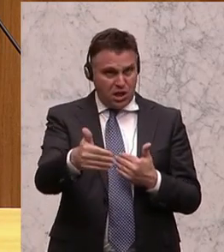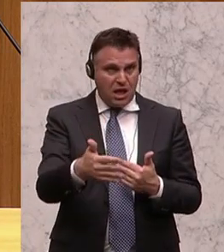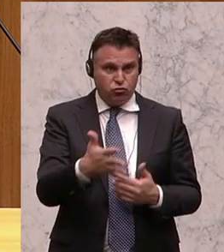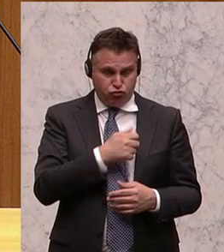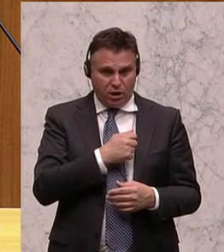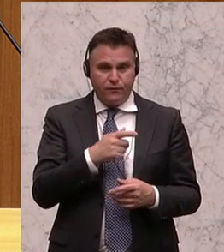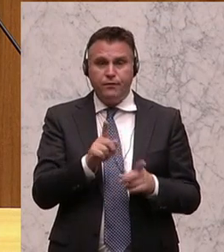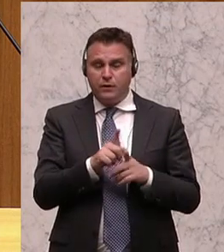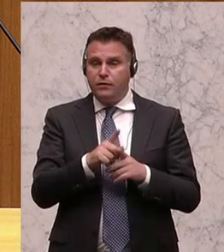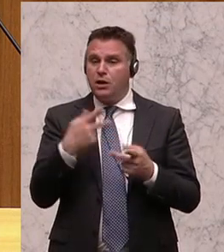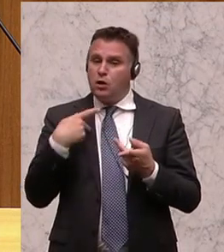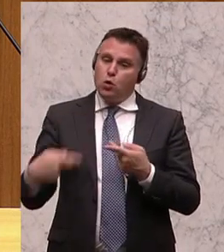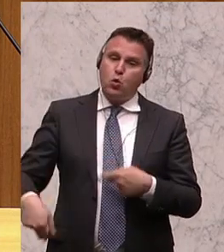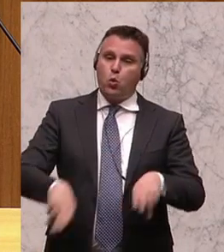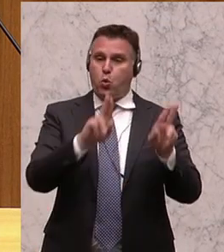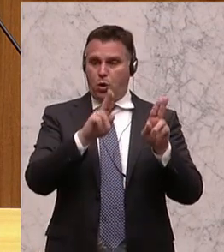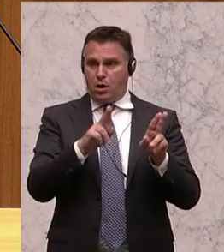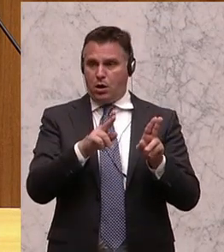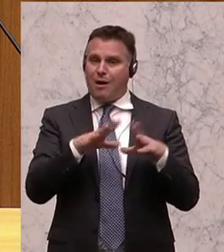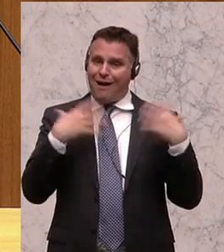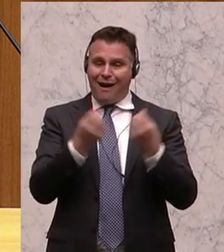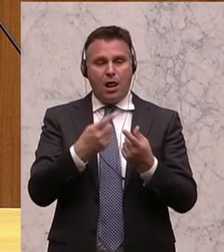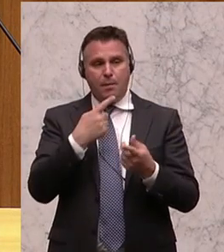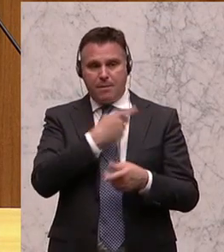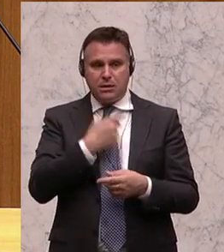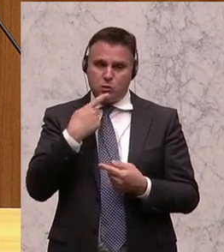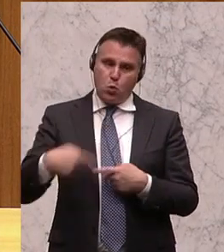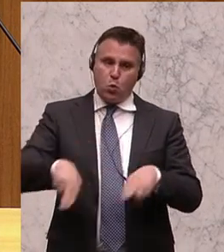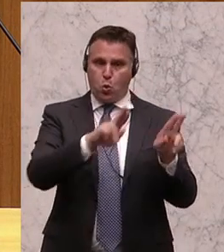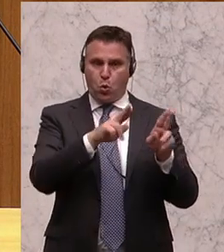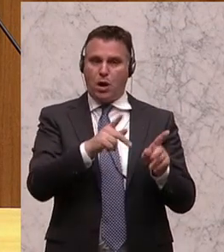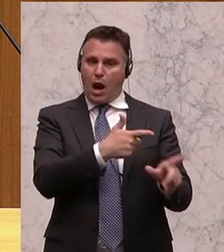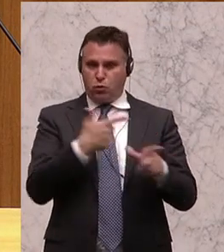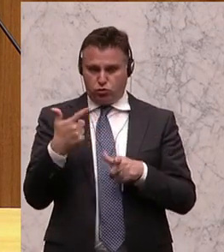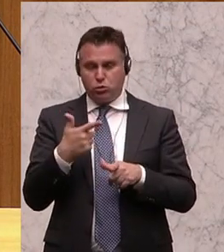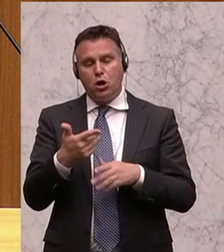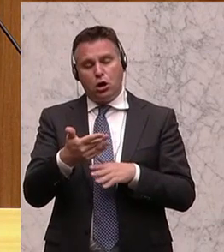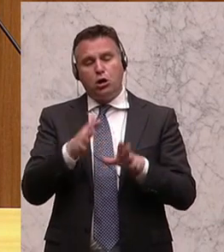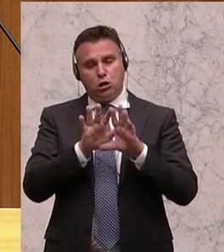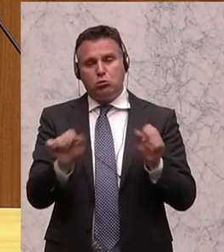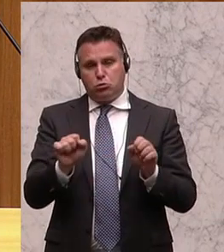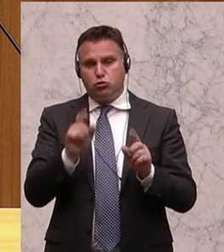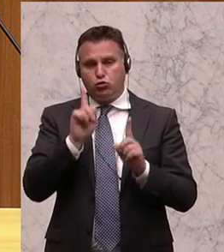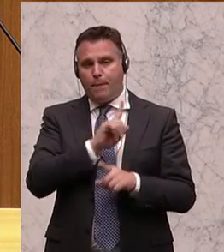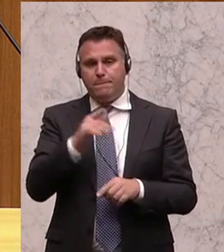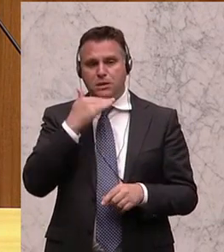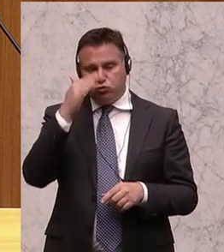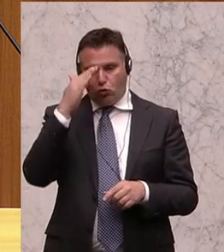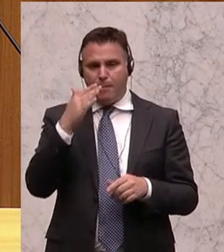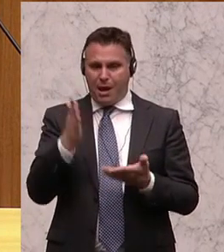einen Altparteien-Rückverweisungsantrag haben, eine Altparteien-Einigung noch vor dem Sommer zustande zu bringen. Ich